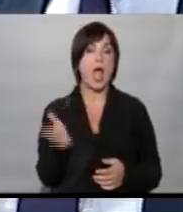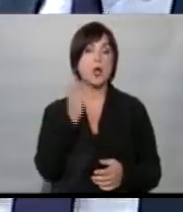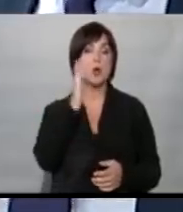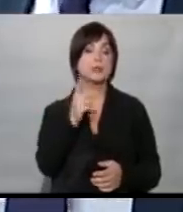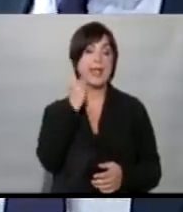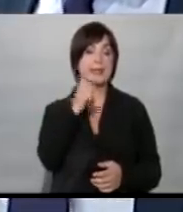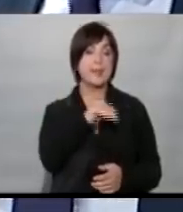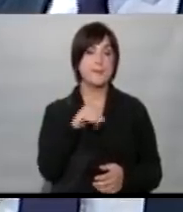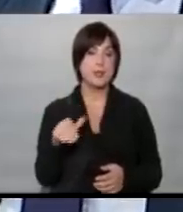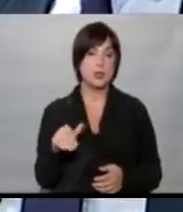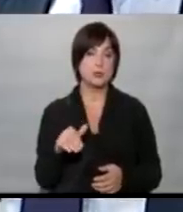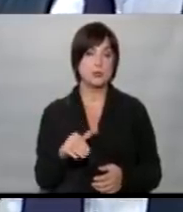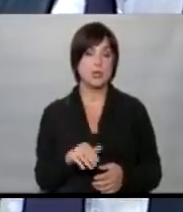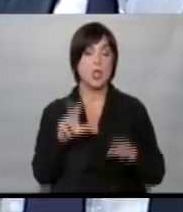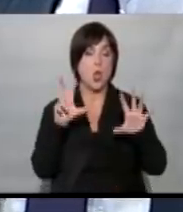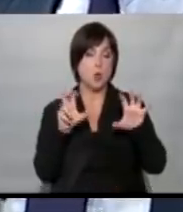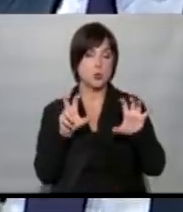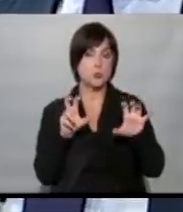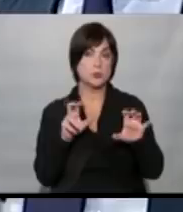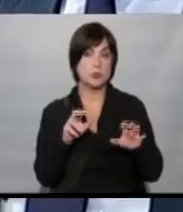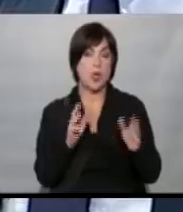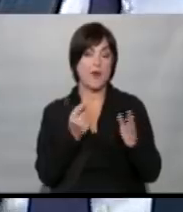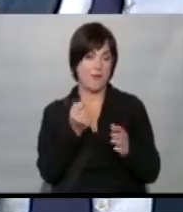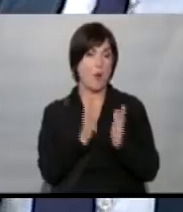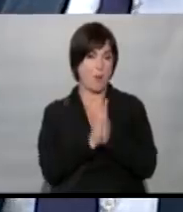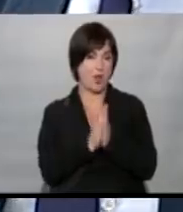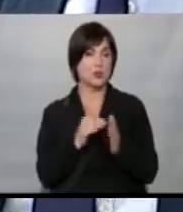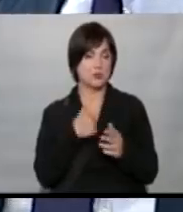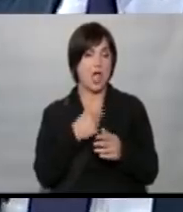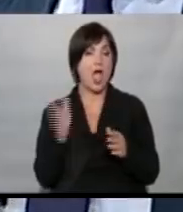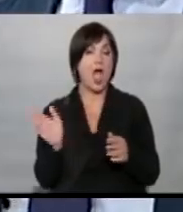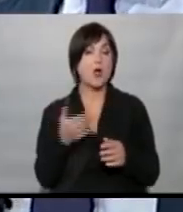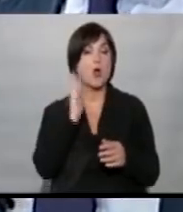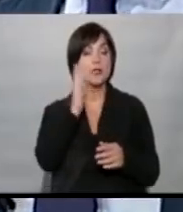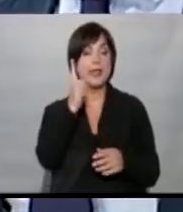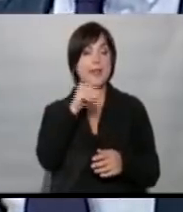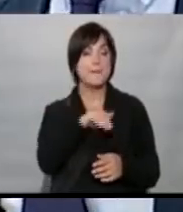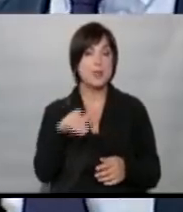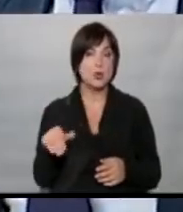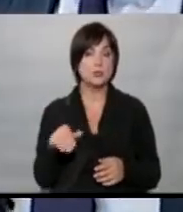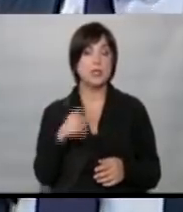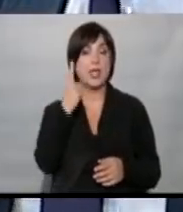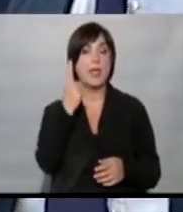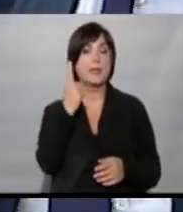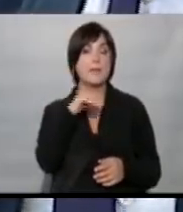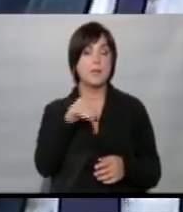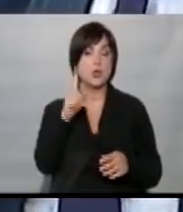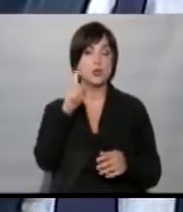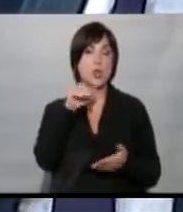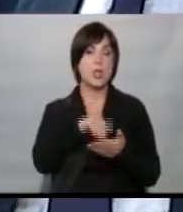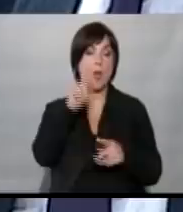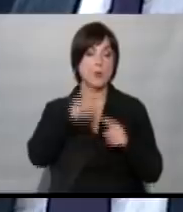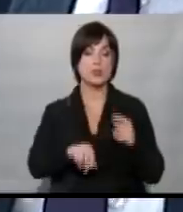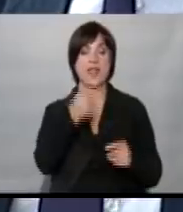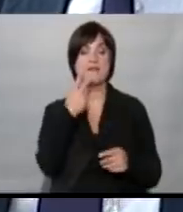помеѓу 1 милион и 1.800.000. Може малко само. Да. Ако излегуваат меѓу 1 милион и 1 милион и 100.000 последните 20